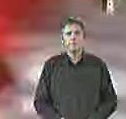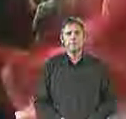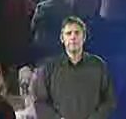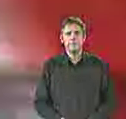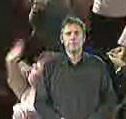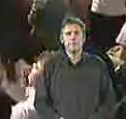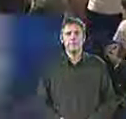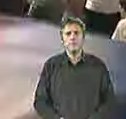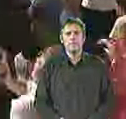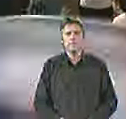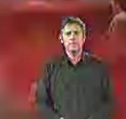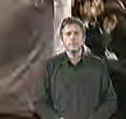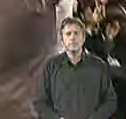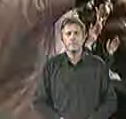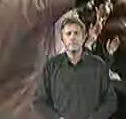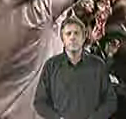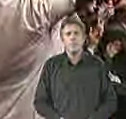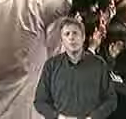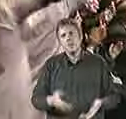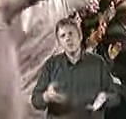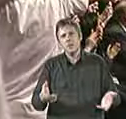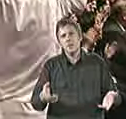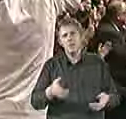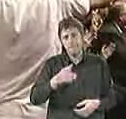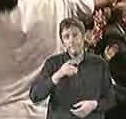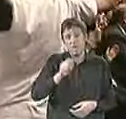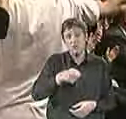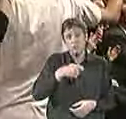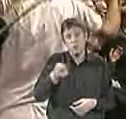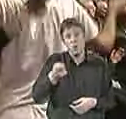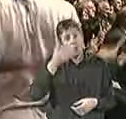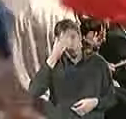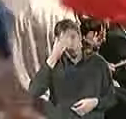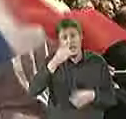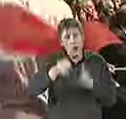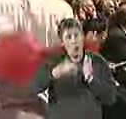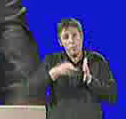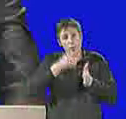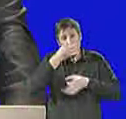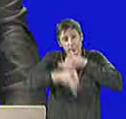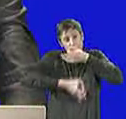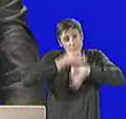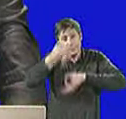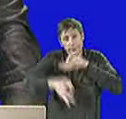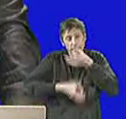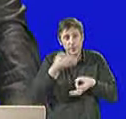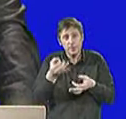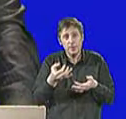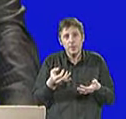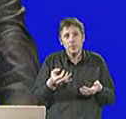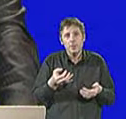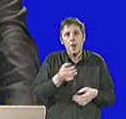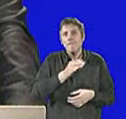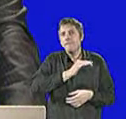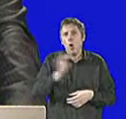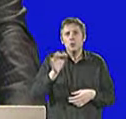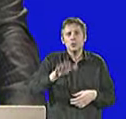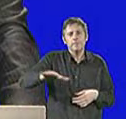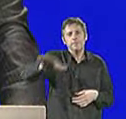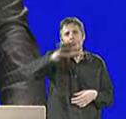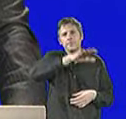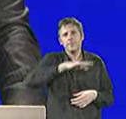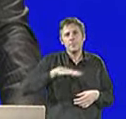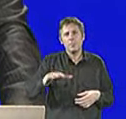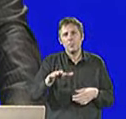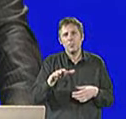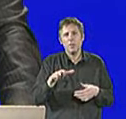Alors bien sûr, j'aurai l'occasion d'en reparler. Il y a ce que nous devons faire en France. Il